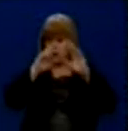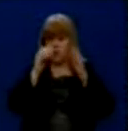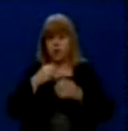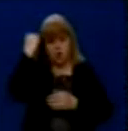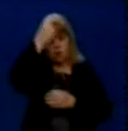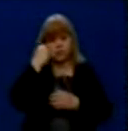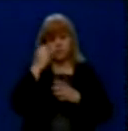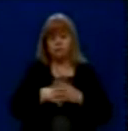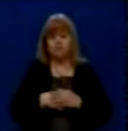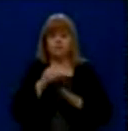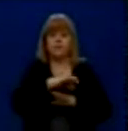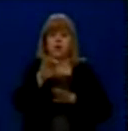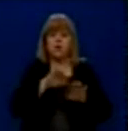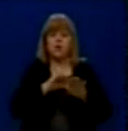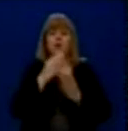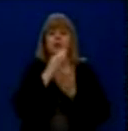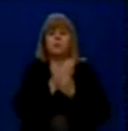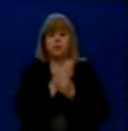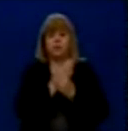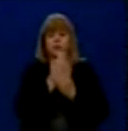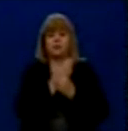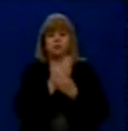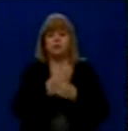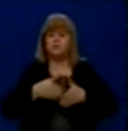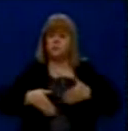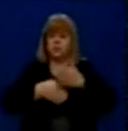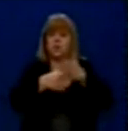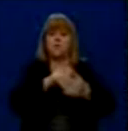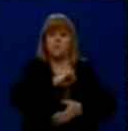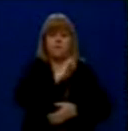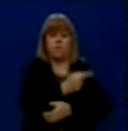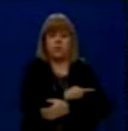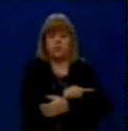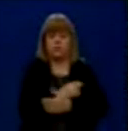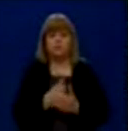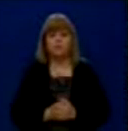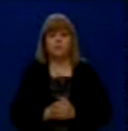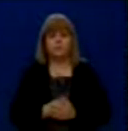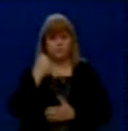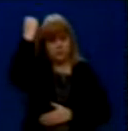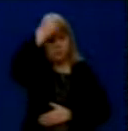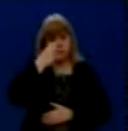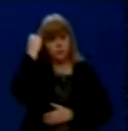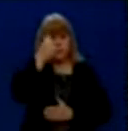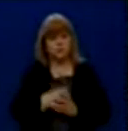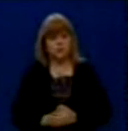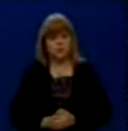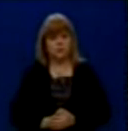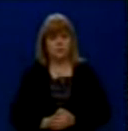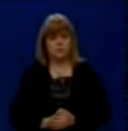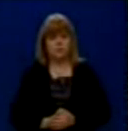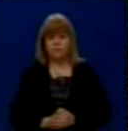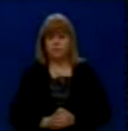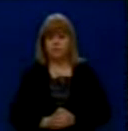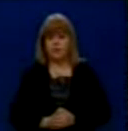arritur të zhvillojmë një projekt dokument që gëzon mbështetjet fort nga sektori i shoqërisë civile në Kosovë.